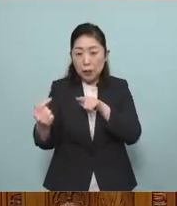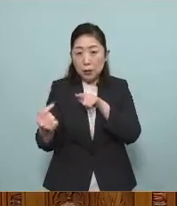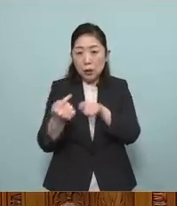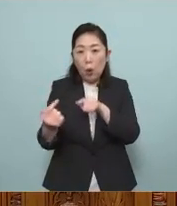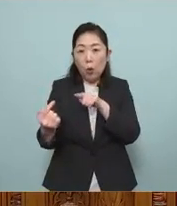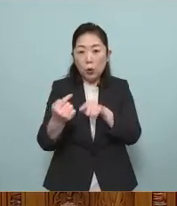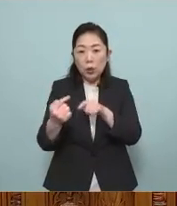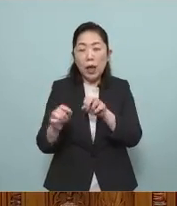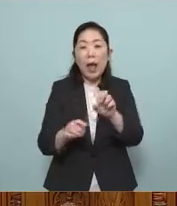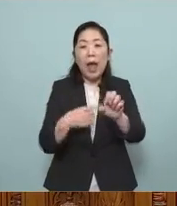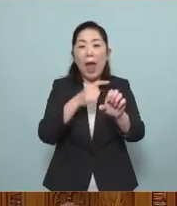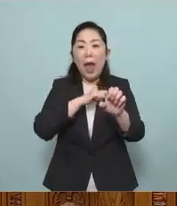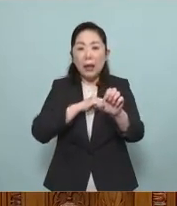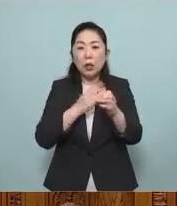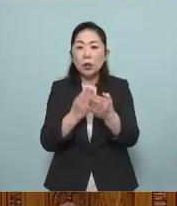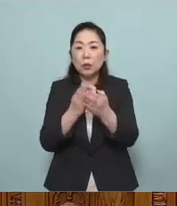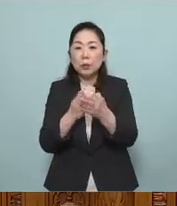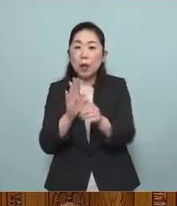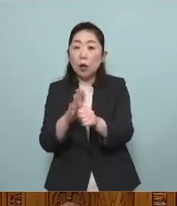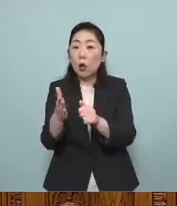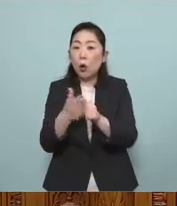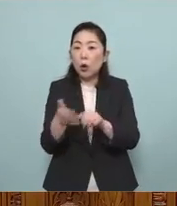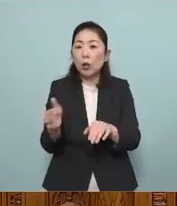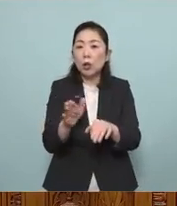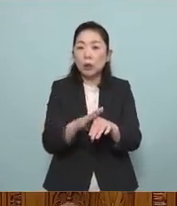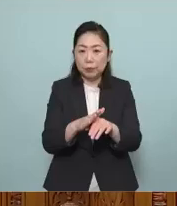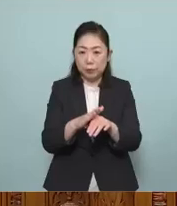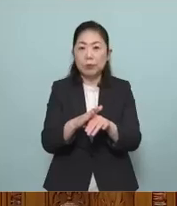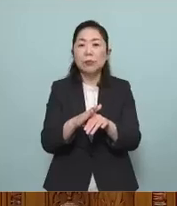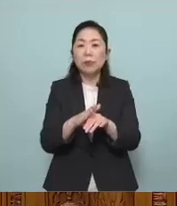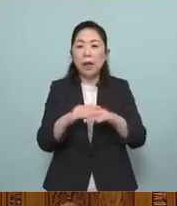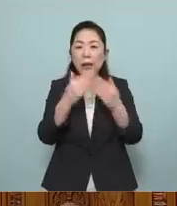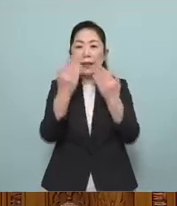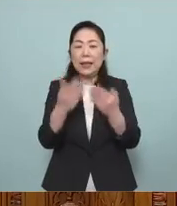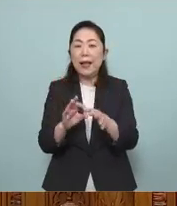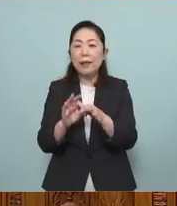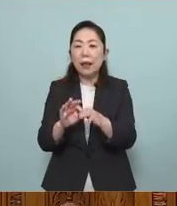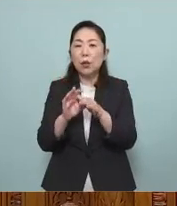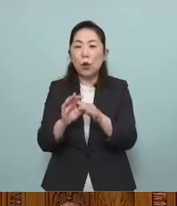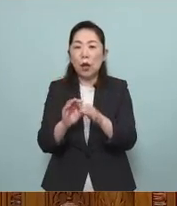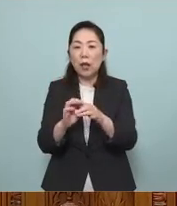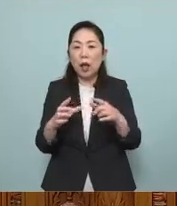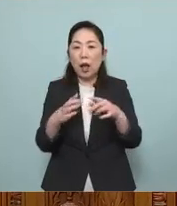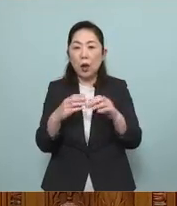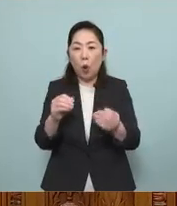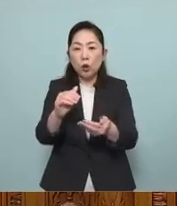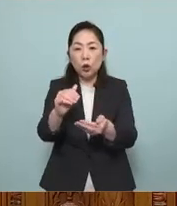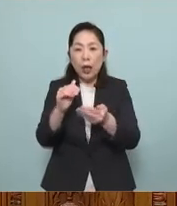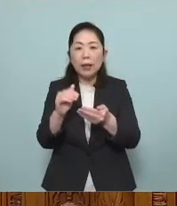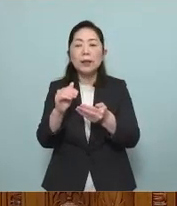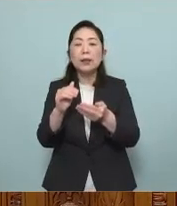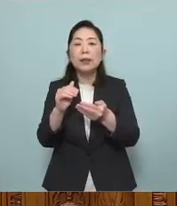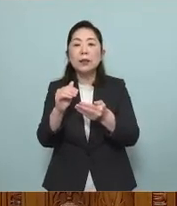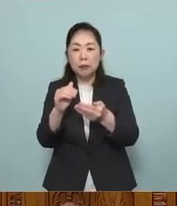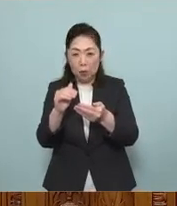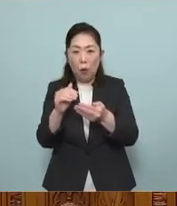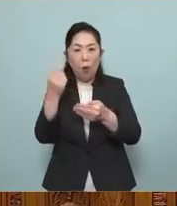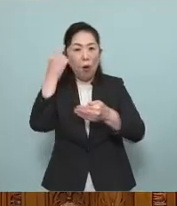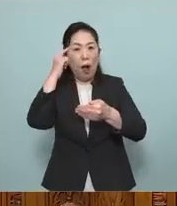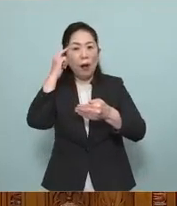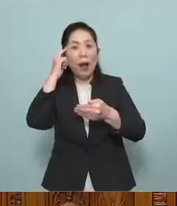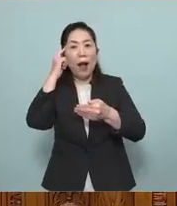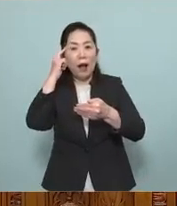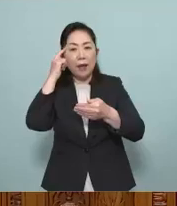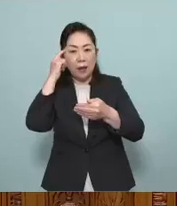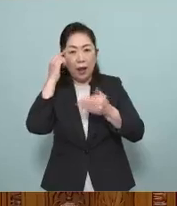エネルギー分野での協力を含め、日露関係全体を国益に資するよう発展させてい